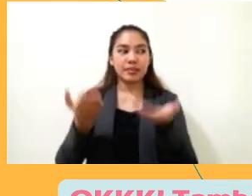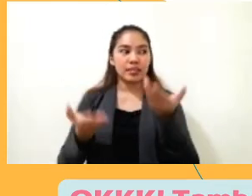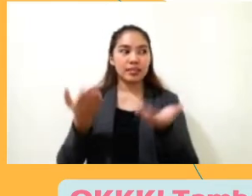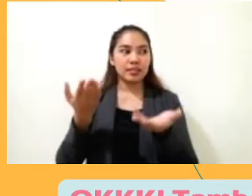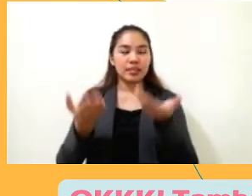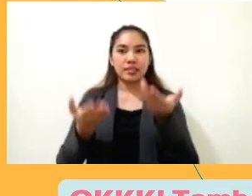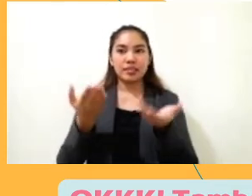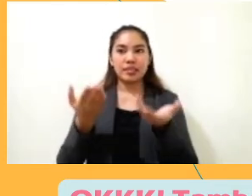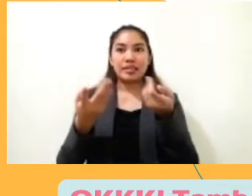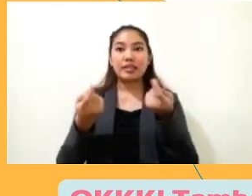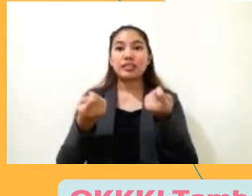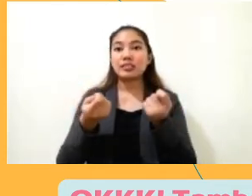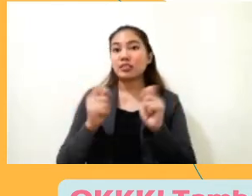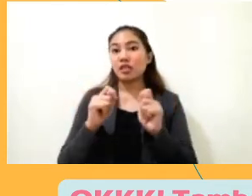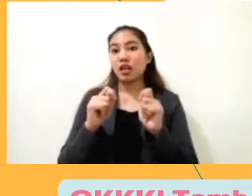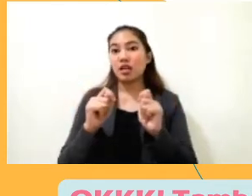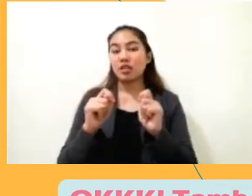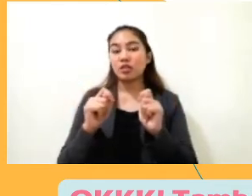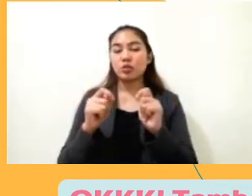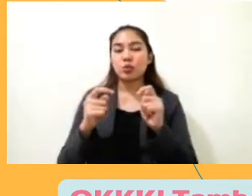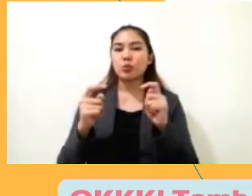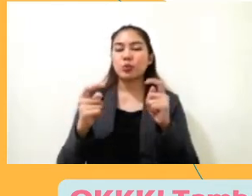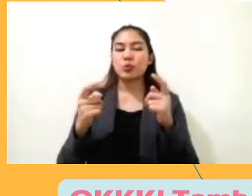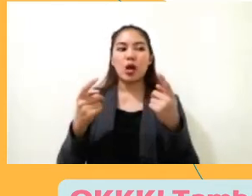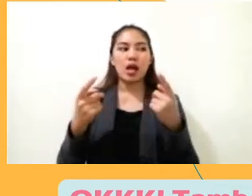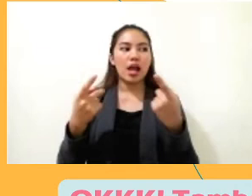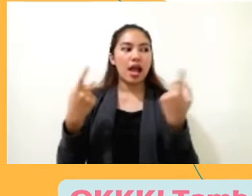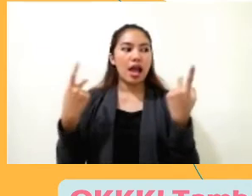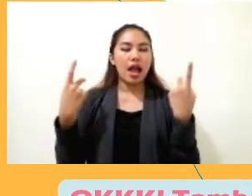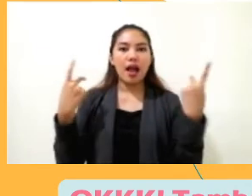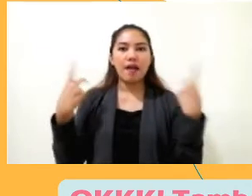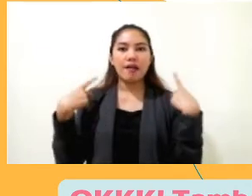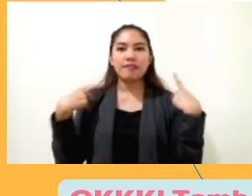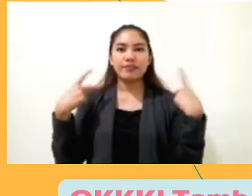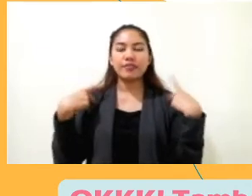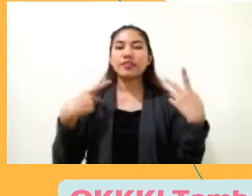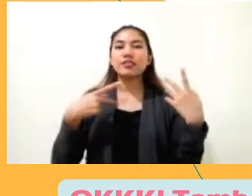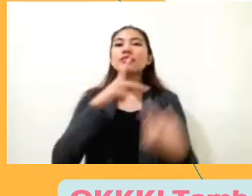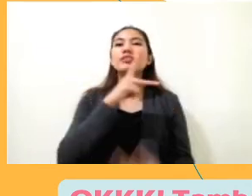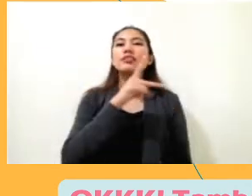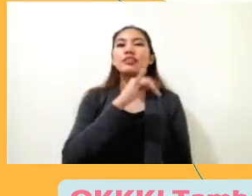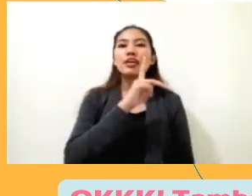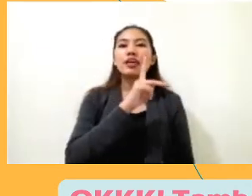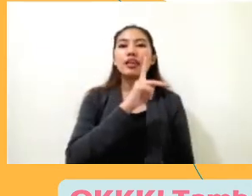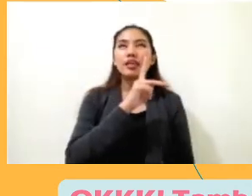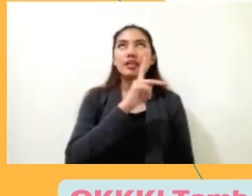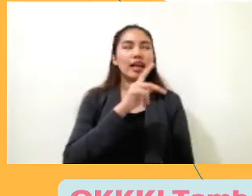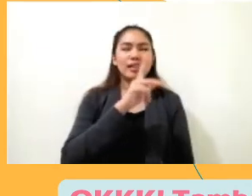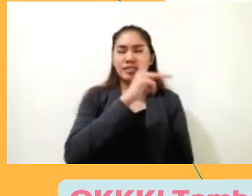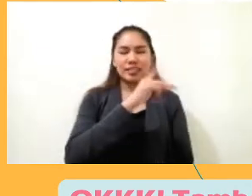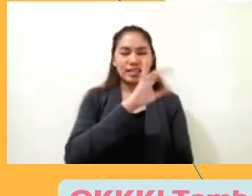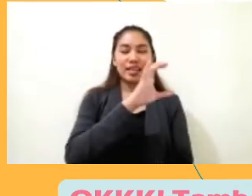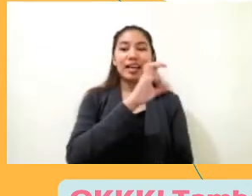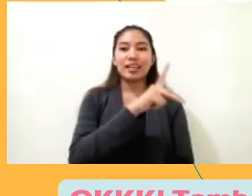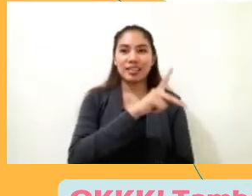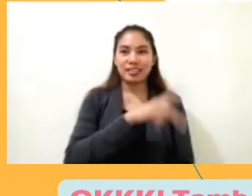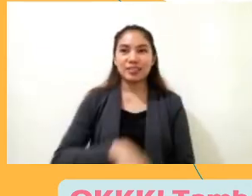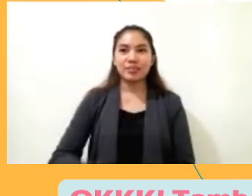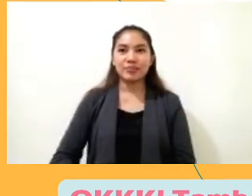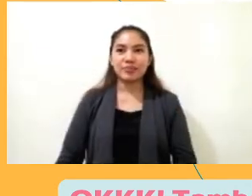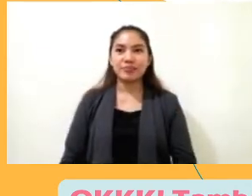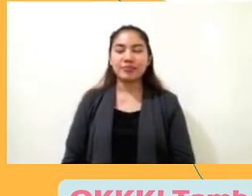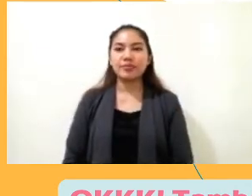lagyan natin ng sipa, pagilid. Okay, subukan natin yan, ha? Ikaw